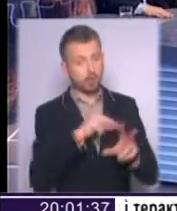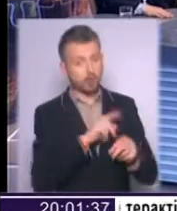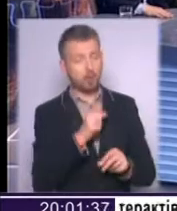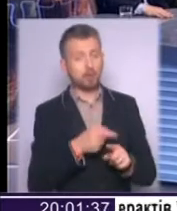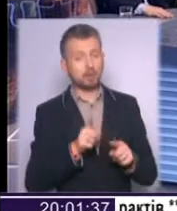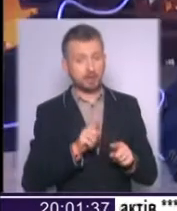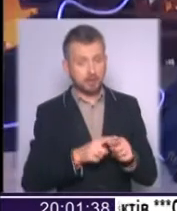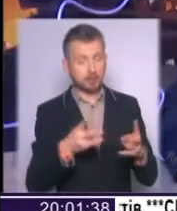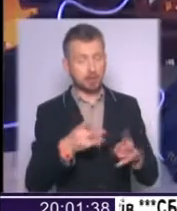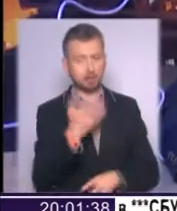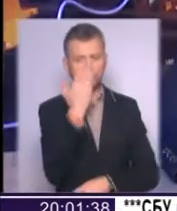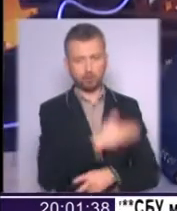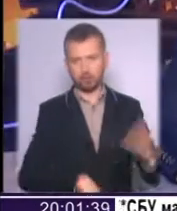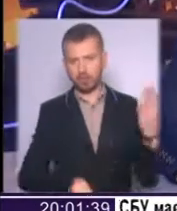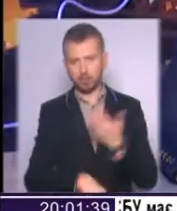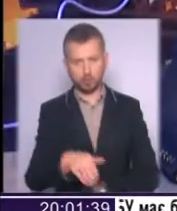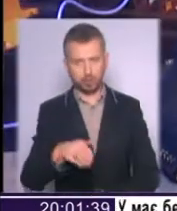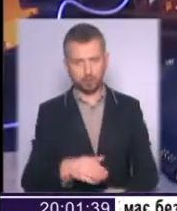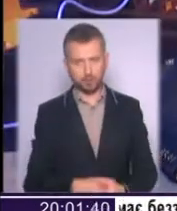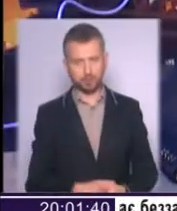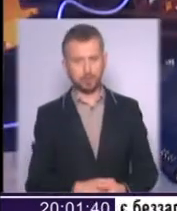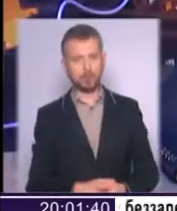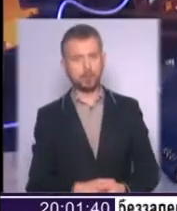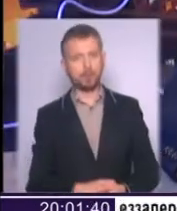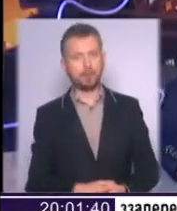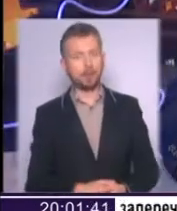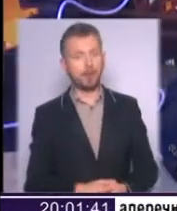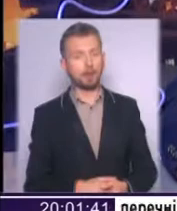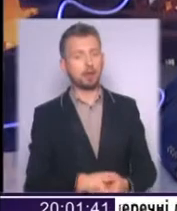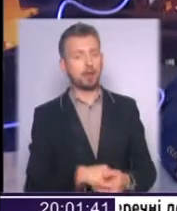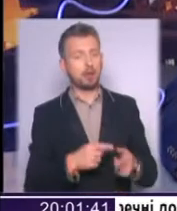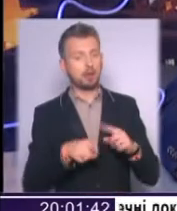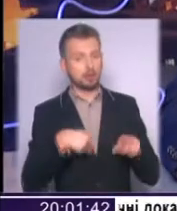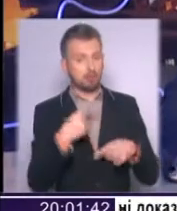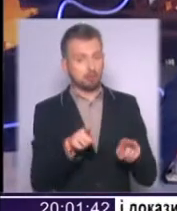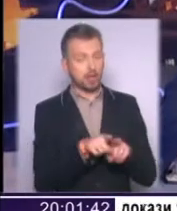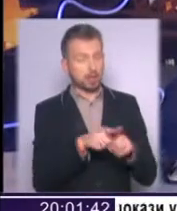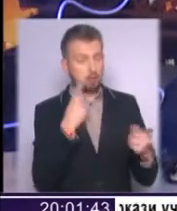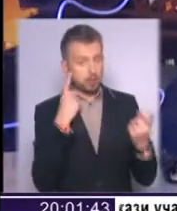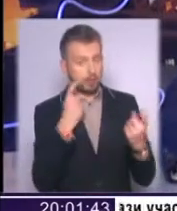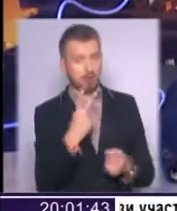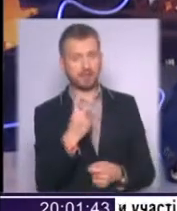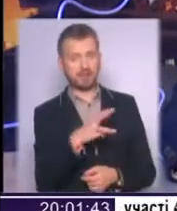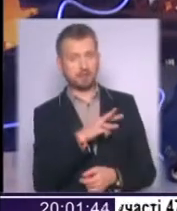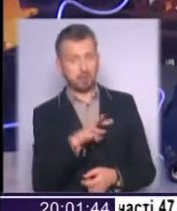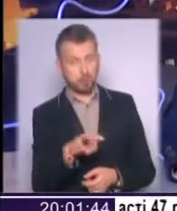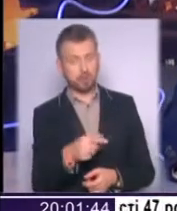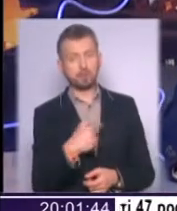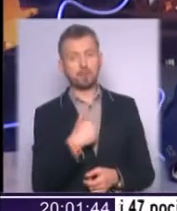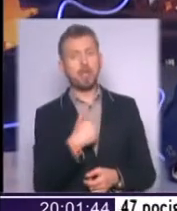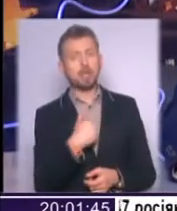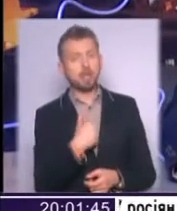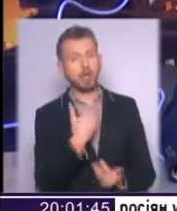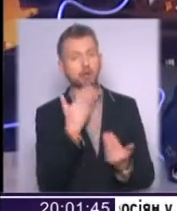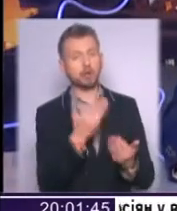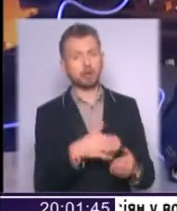руки. Розумієте? Ага. От. І друге, так само інформація, це 200 мільйонів. Друге, я звернувся до генерального